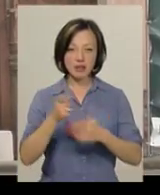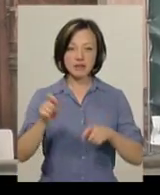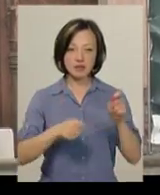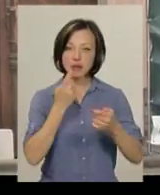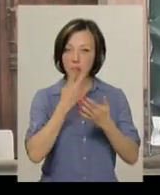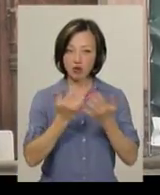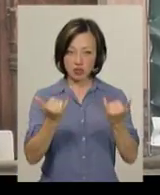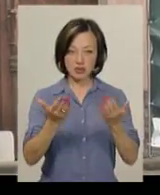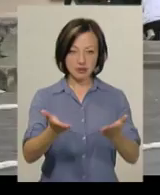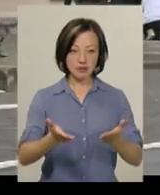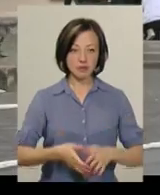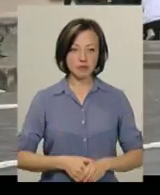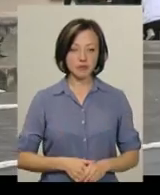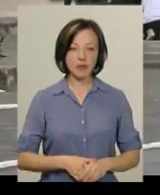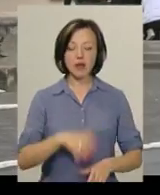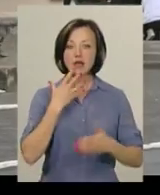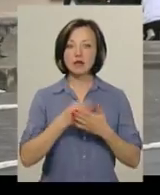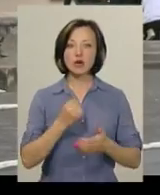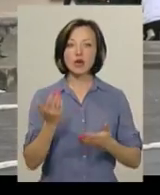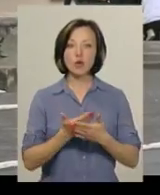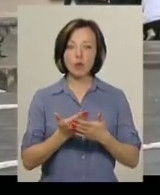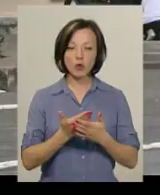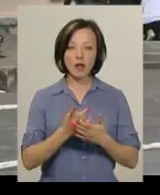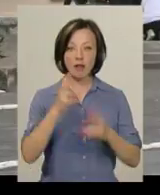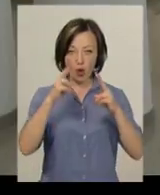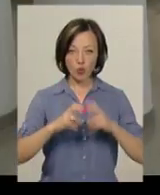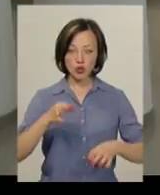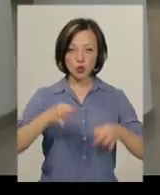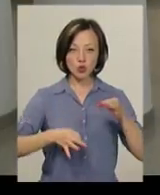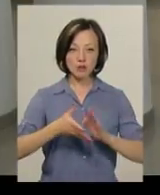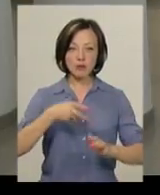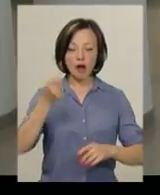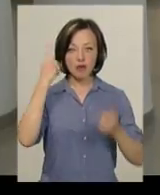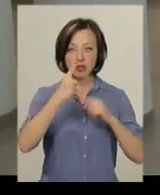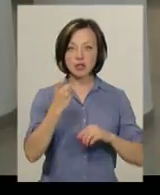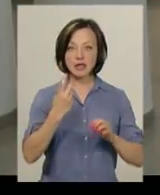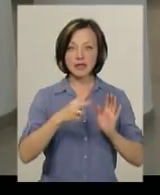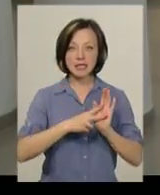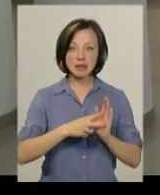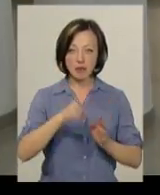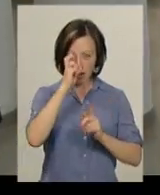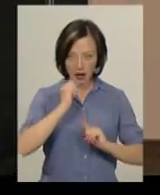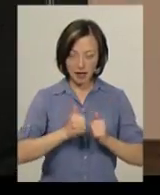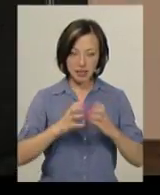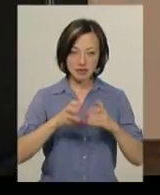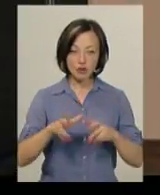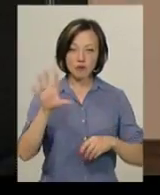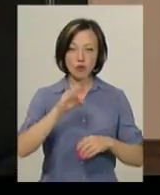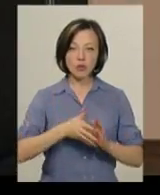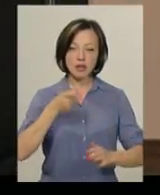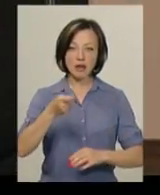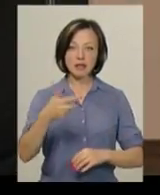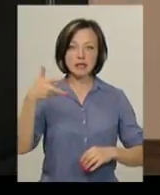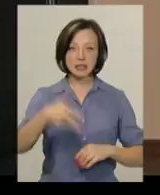ви зараз бачите на екрані. Свої роботи на розгляд журі надіслали автори із 127 країн світу. Усього було